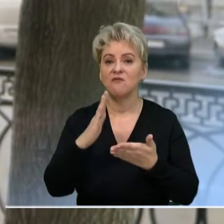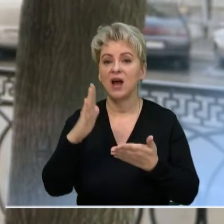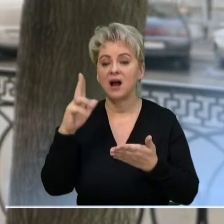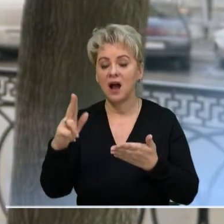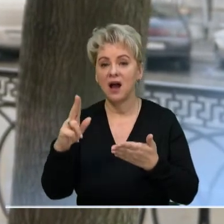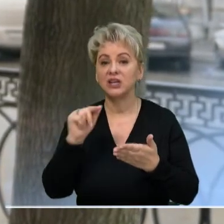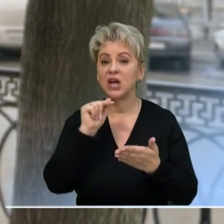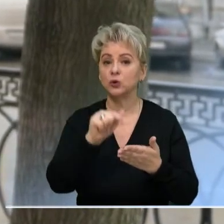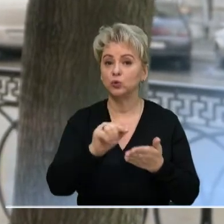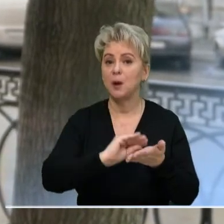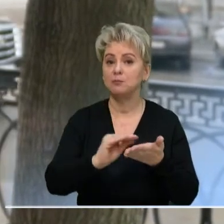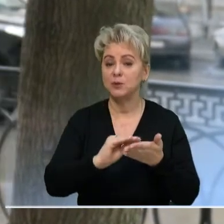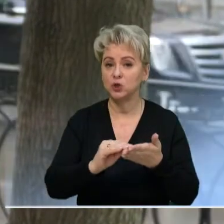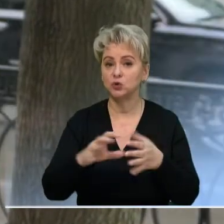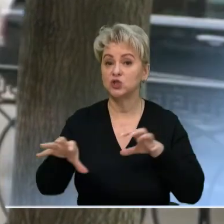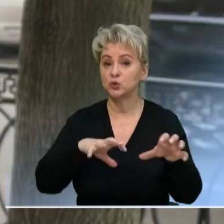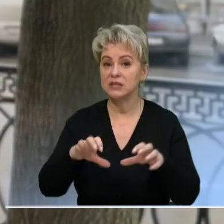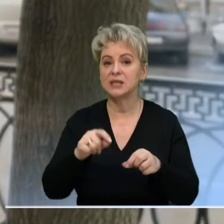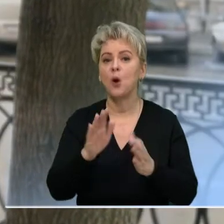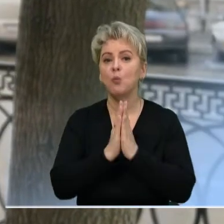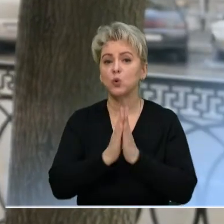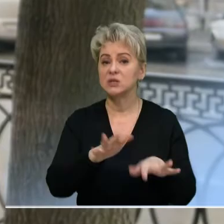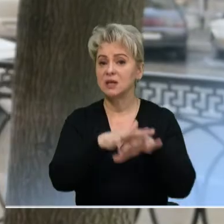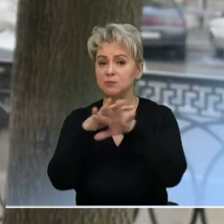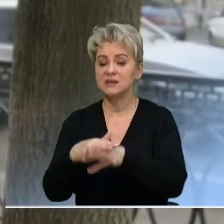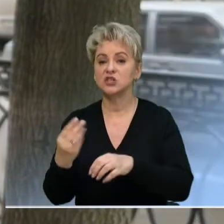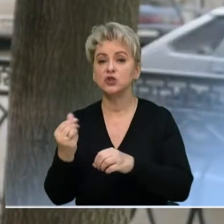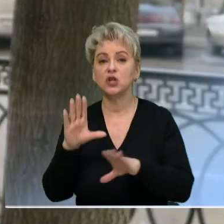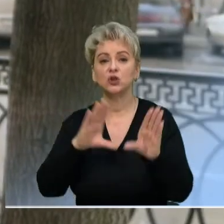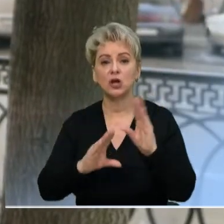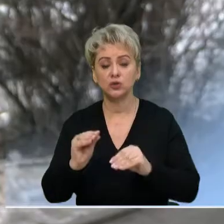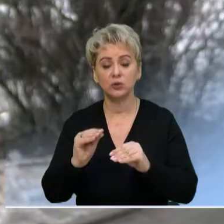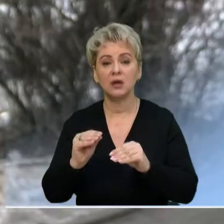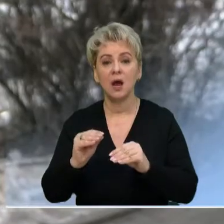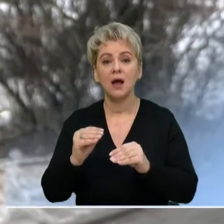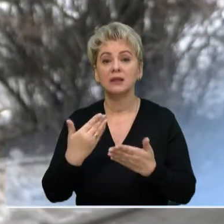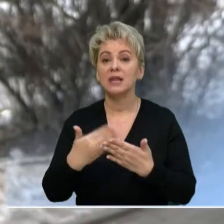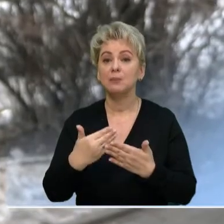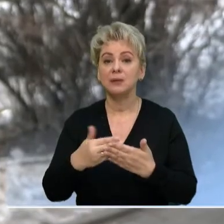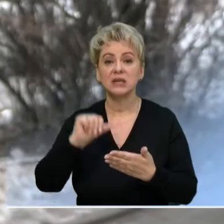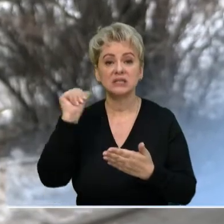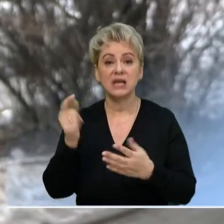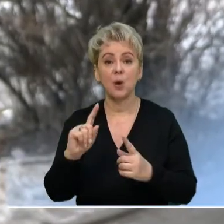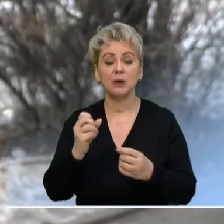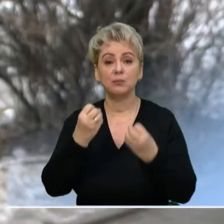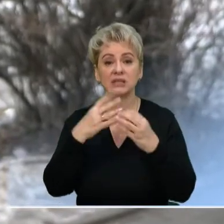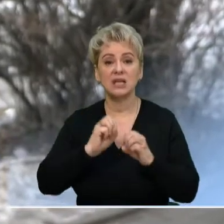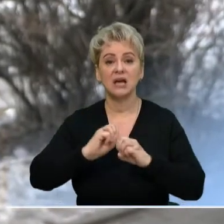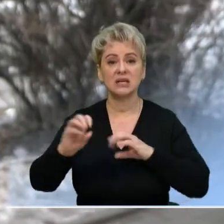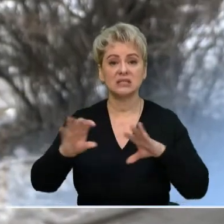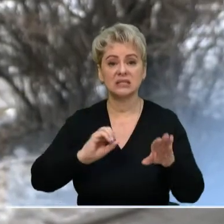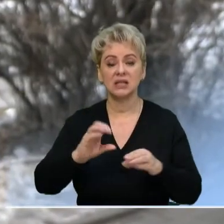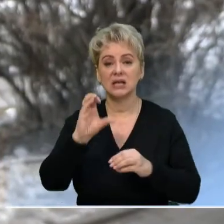со взломанных страниц пишут, просят там перевести денег на счет или что-нибудь подобное. Пример самый банальный – рассылка